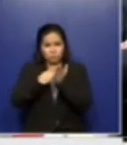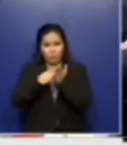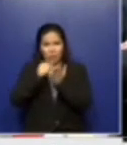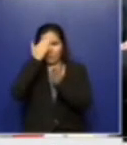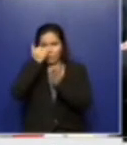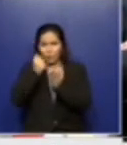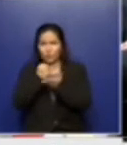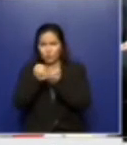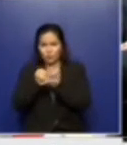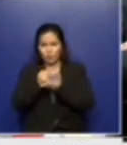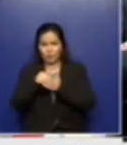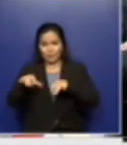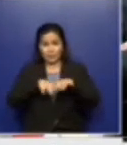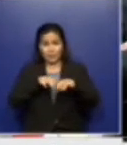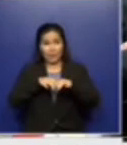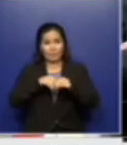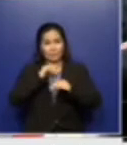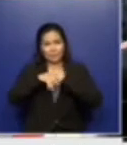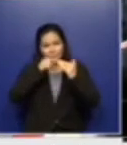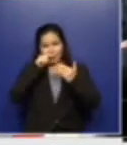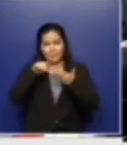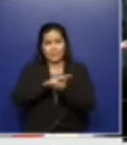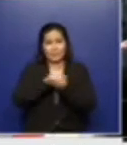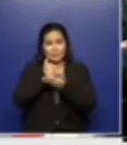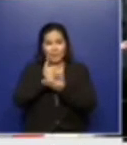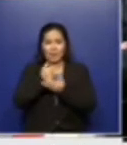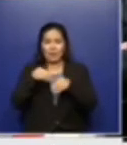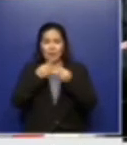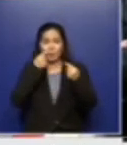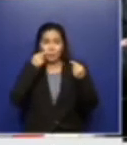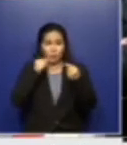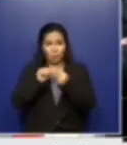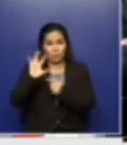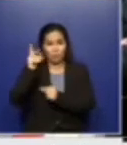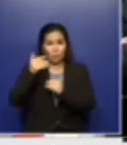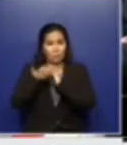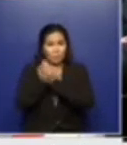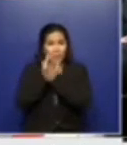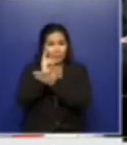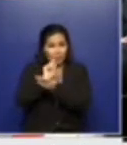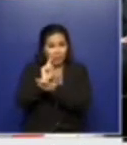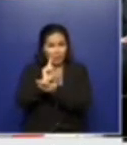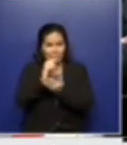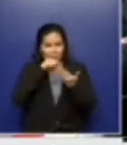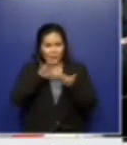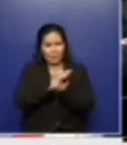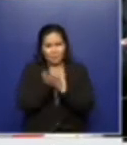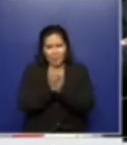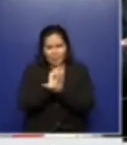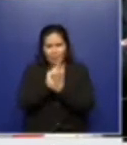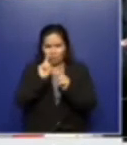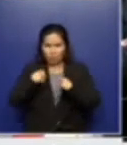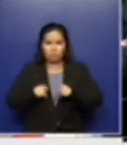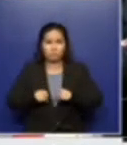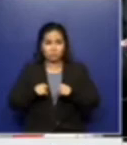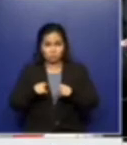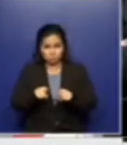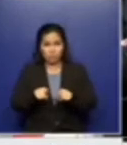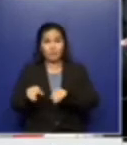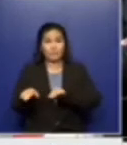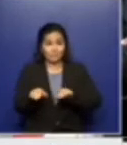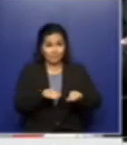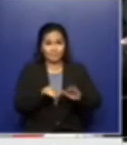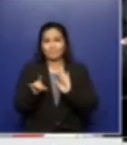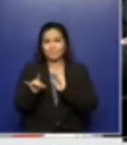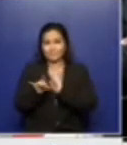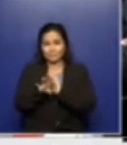การบริหารประเทศรองรับกับความเปลี่ยนแปลงของโลกทั้งจากภายในและภายนอกค่ะสุดท้ายนี้ค่ะท่านประธานที่เค